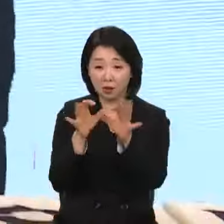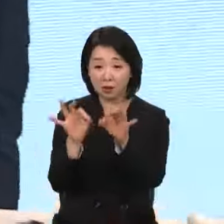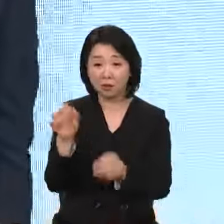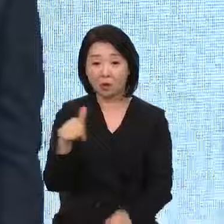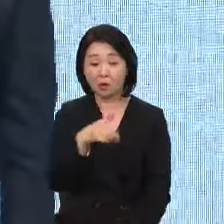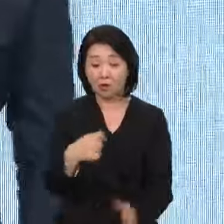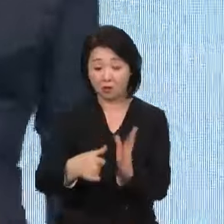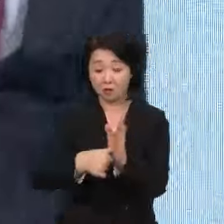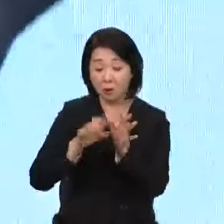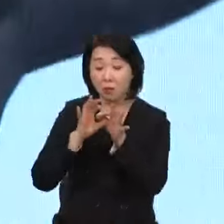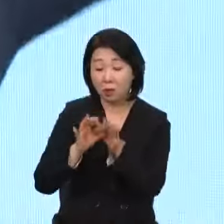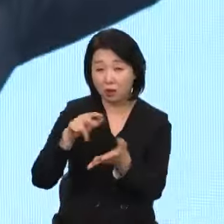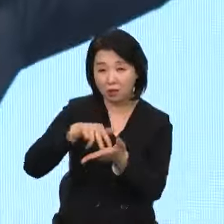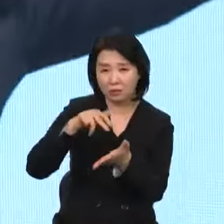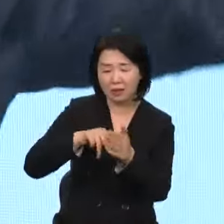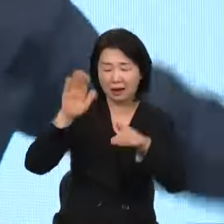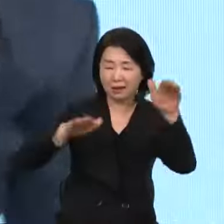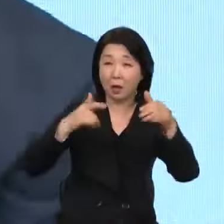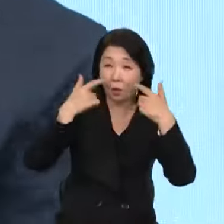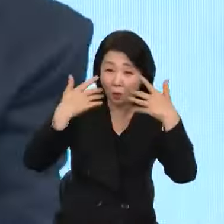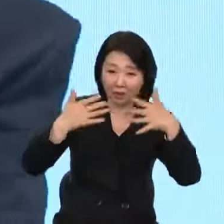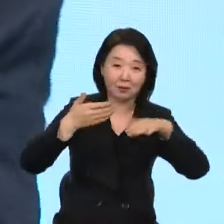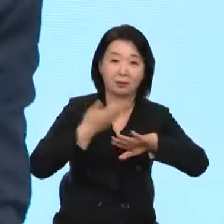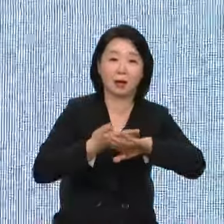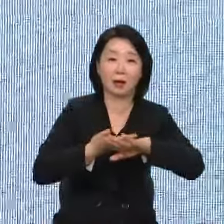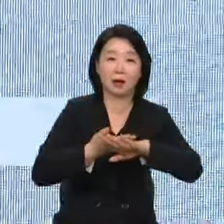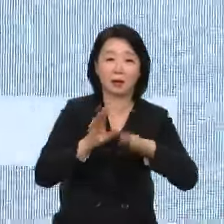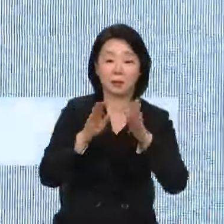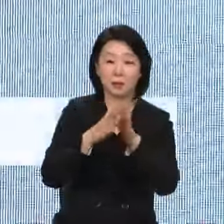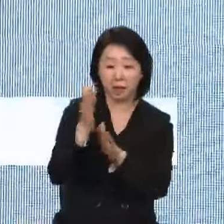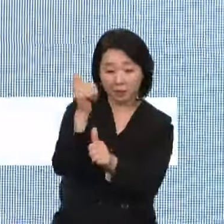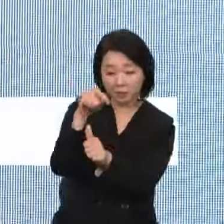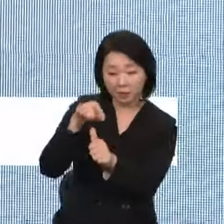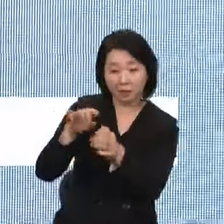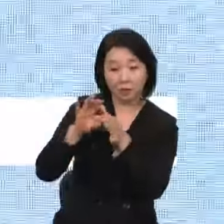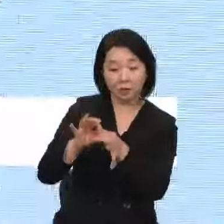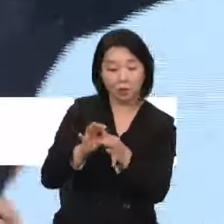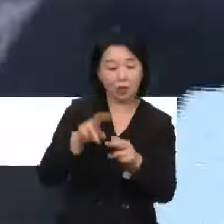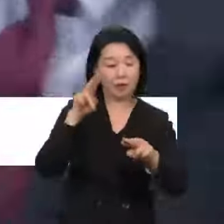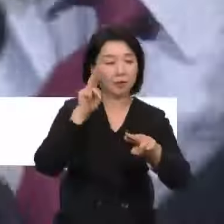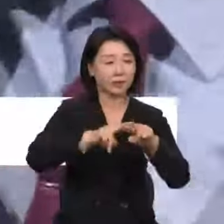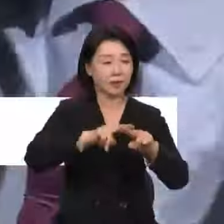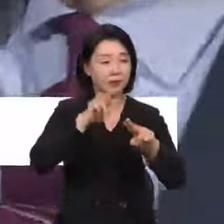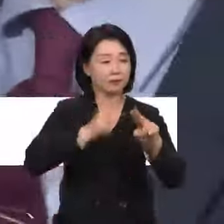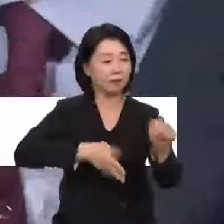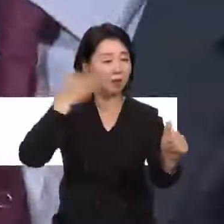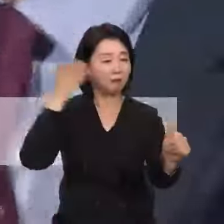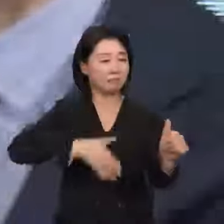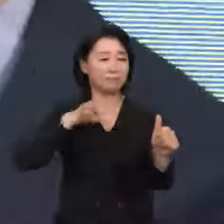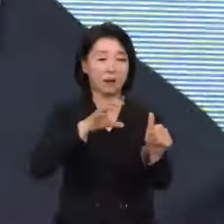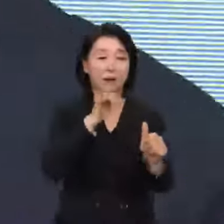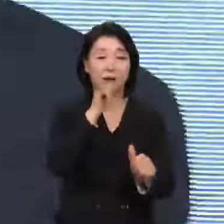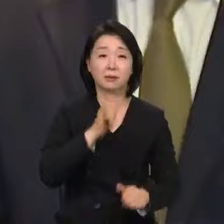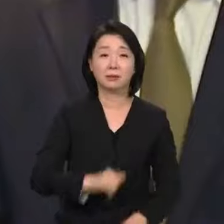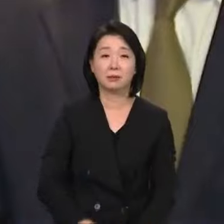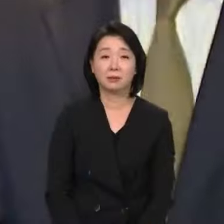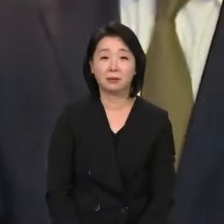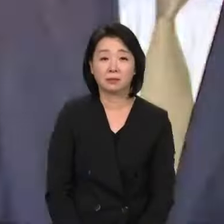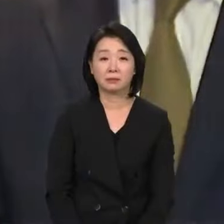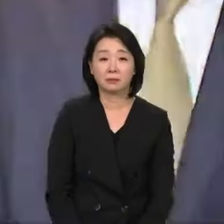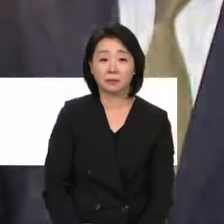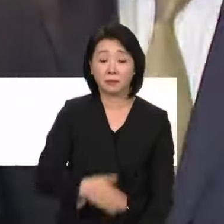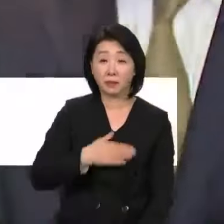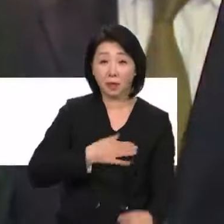수수 의혹에 대한 입장차가 드러났을 땐 비서실장을 통해 사퇴 요구까지 받은 걸로 알려졌습니다.